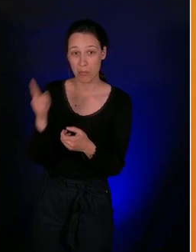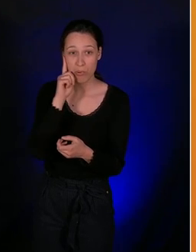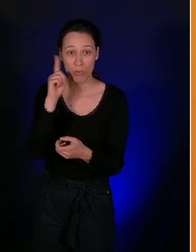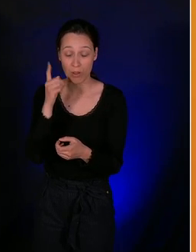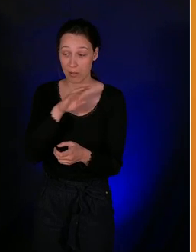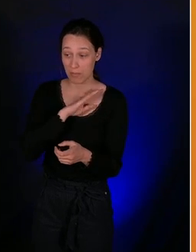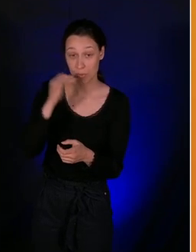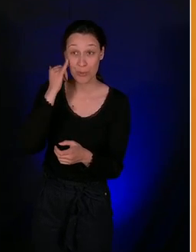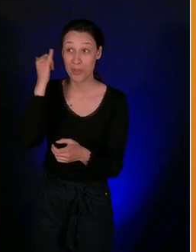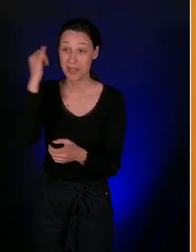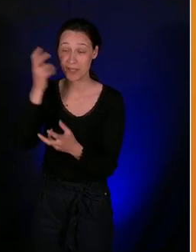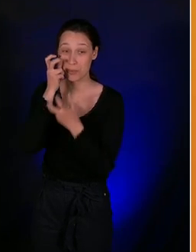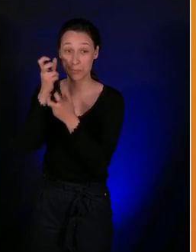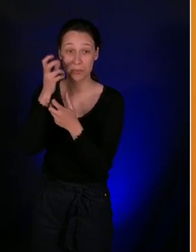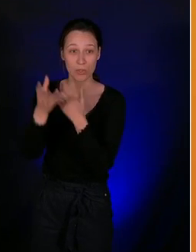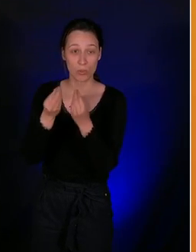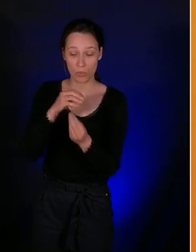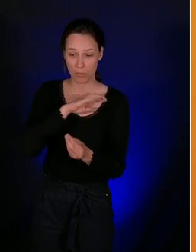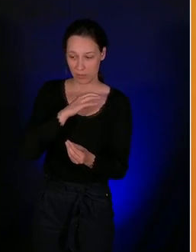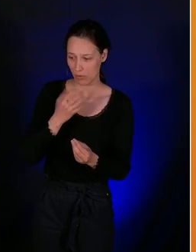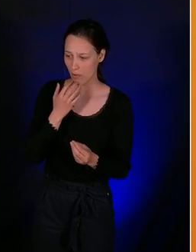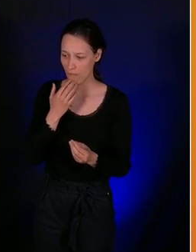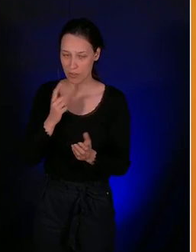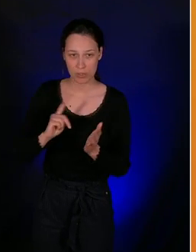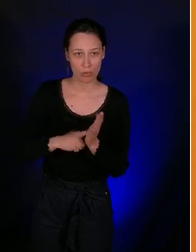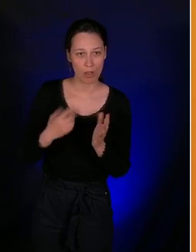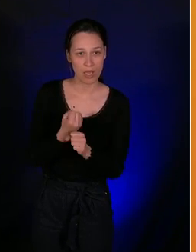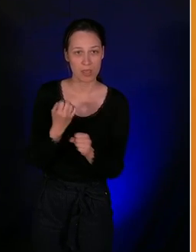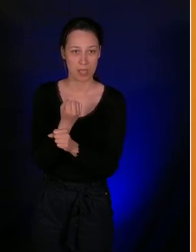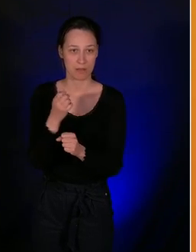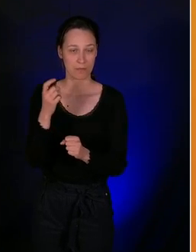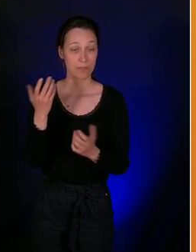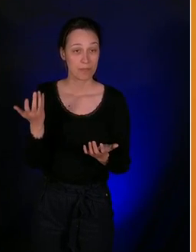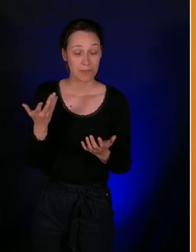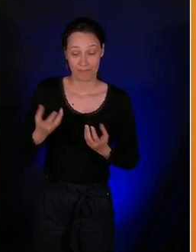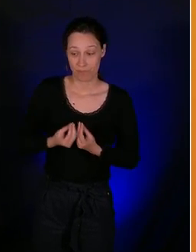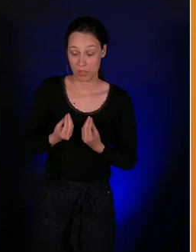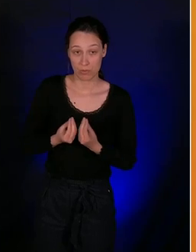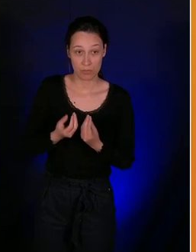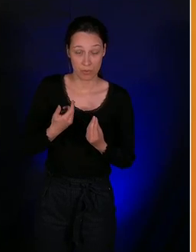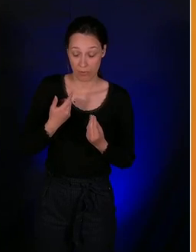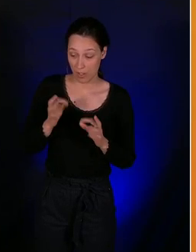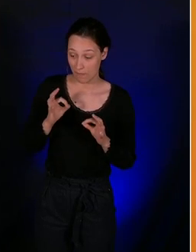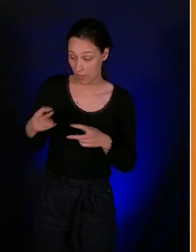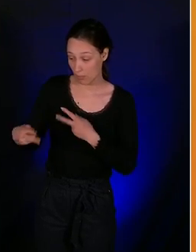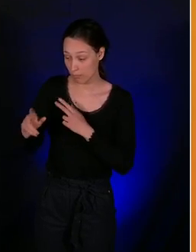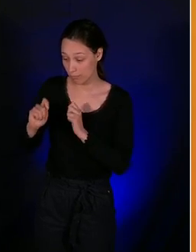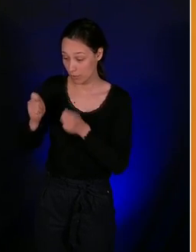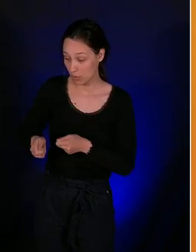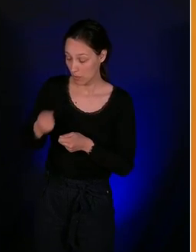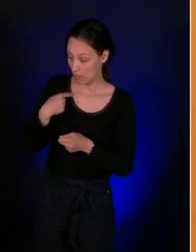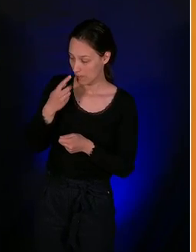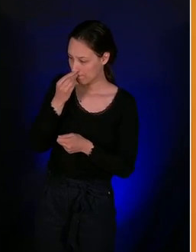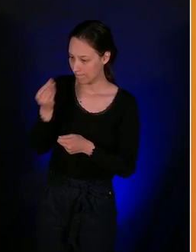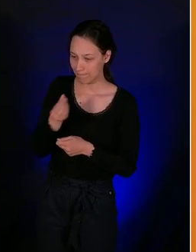faire respecter ou gagner des droits de quelque manière que ce soit. Malheureusement, mon impression pour ce mandat est que certains militants,